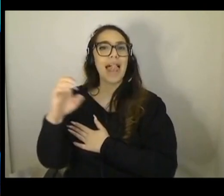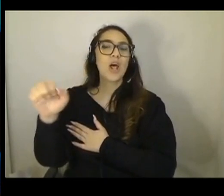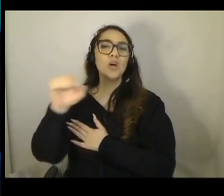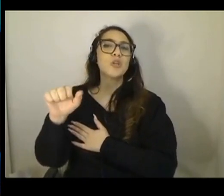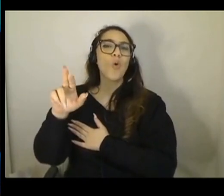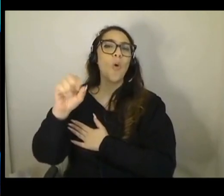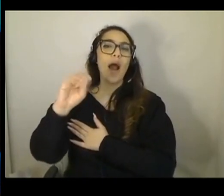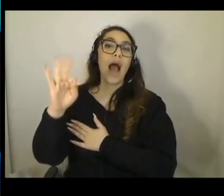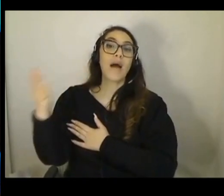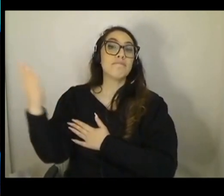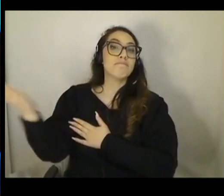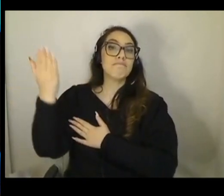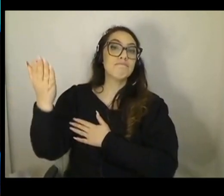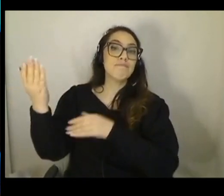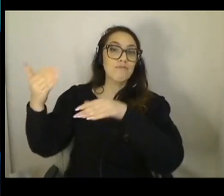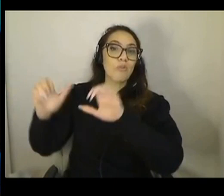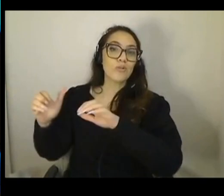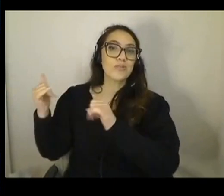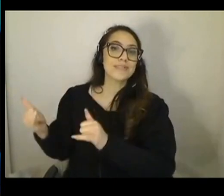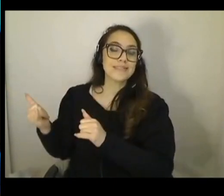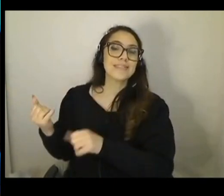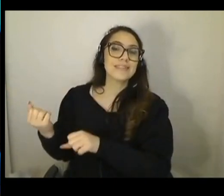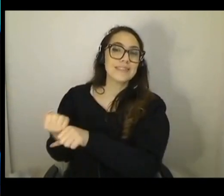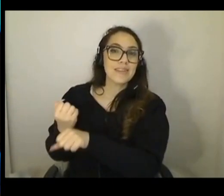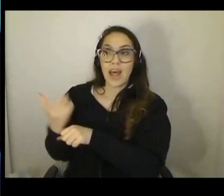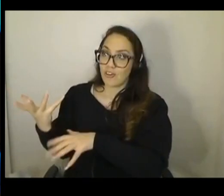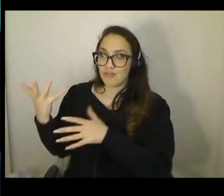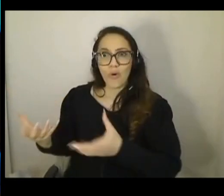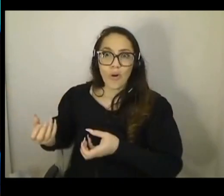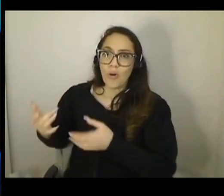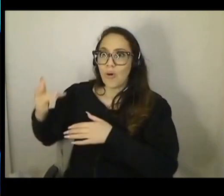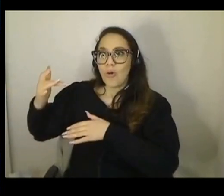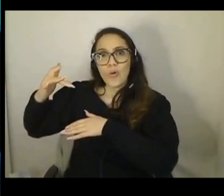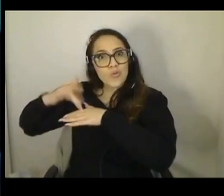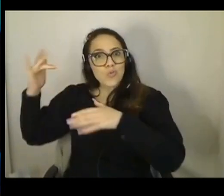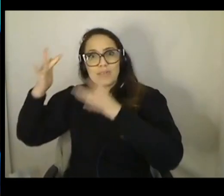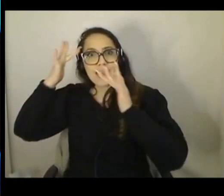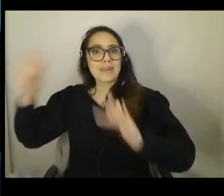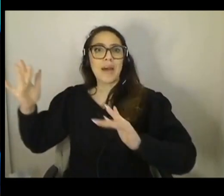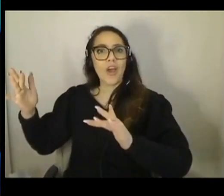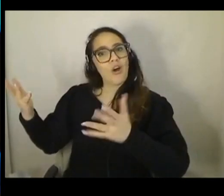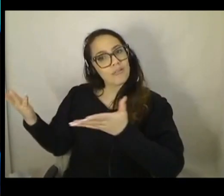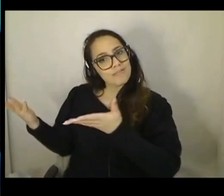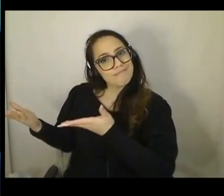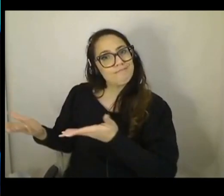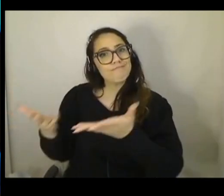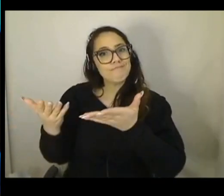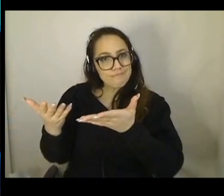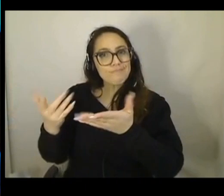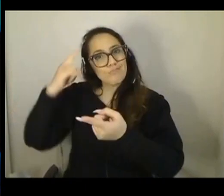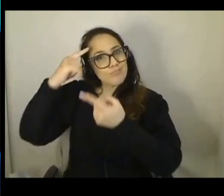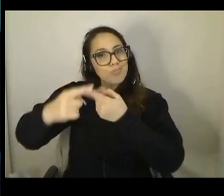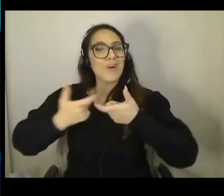plus expérimentés de ce pays et qui a souhaité mettre son expertise et son expérience au service de la cause de